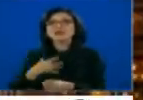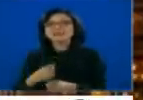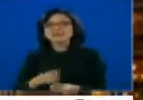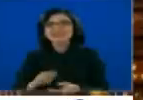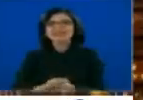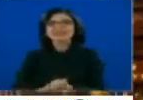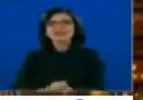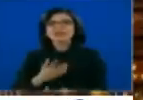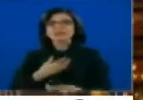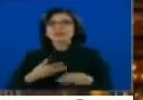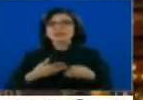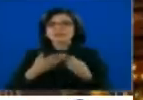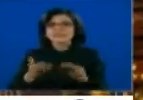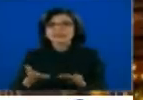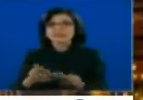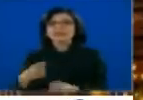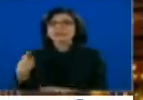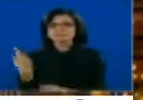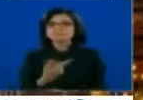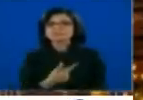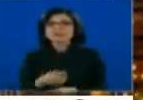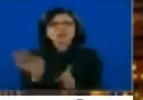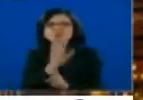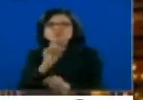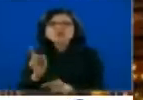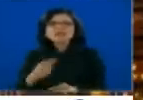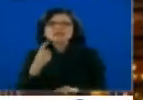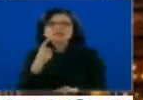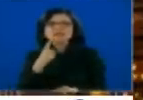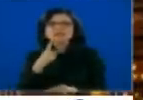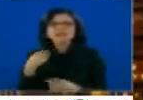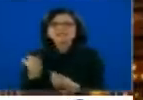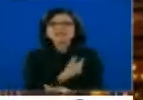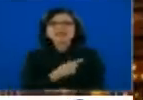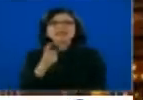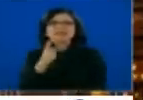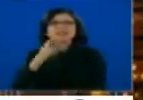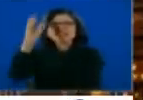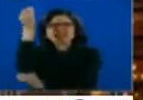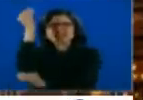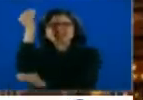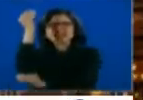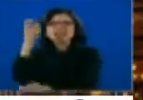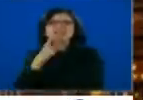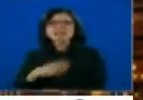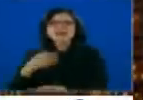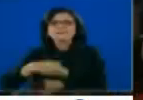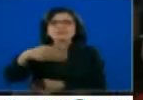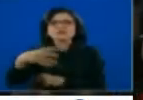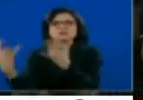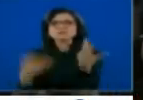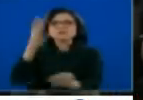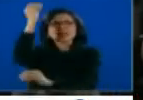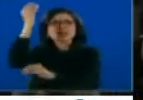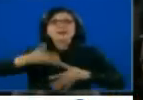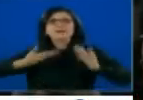tapi saya sampaikan pada kita kita berdua ini Ini bukan tentang kita ini tentang Jakarta ini tentang kemajuan Warga Jakarta kebahagiaan Warga